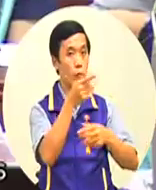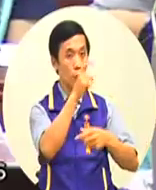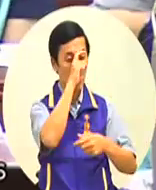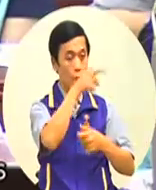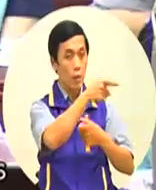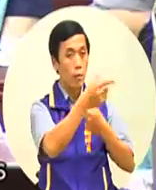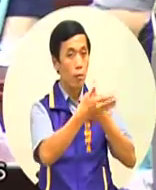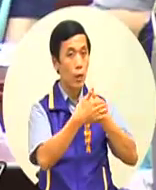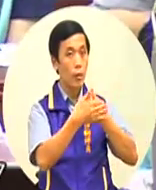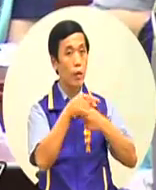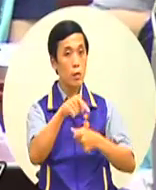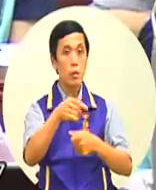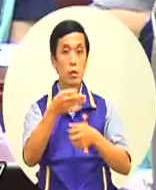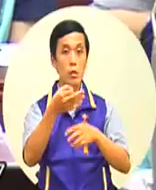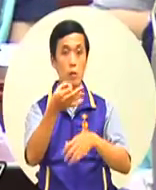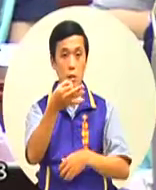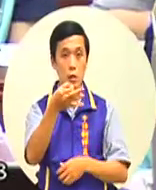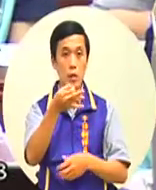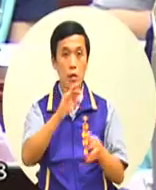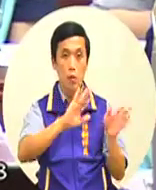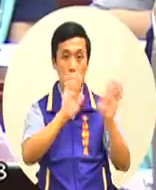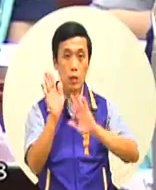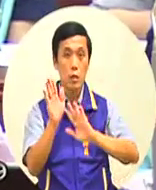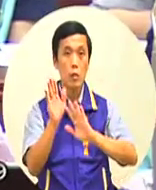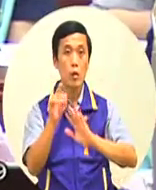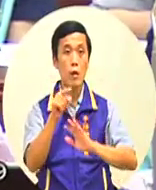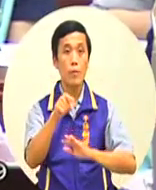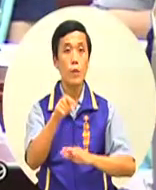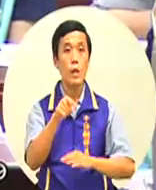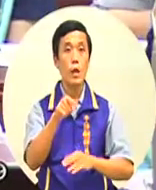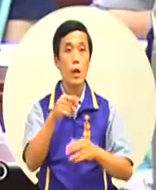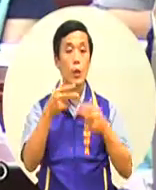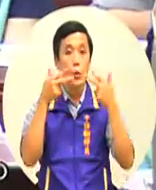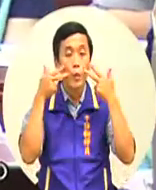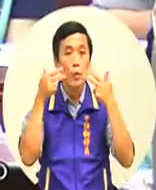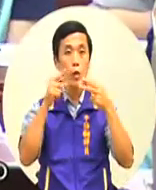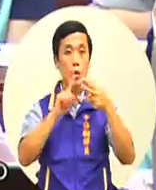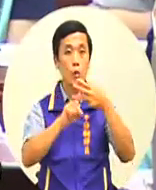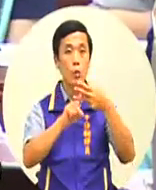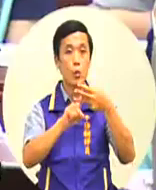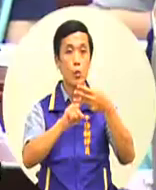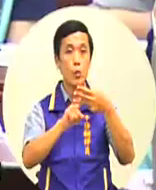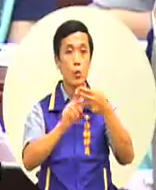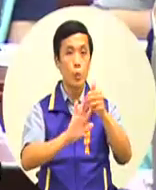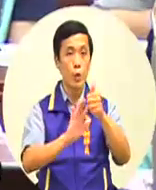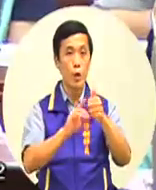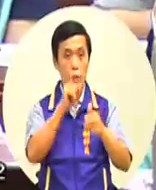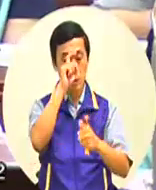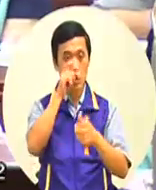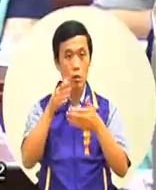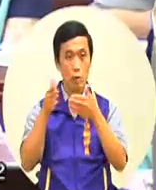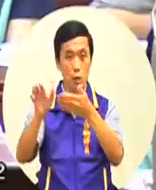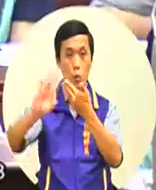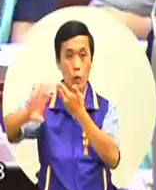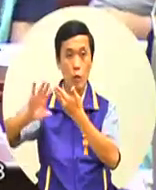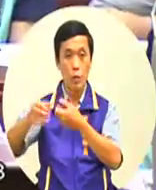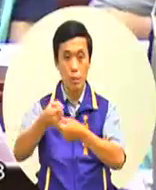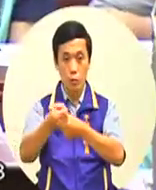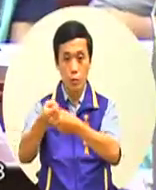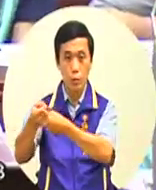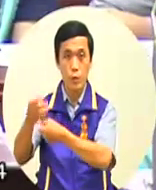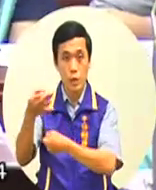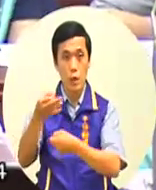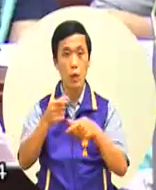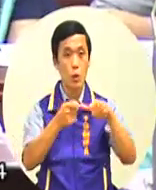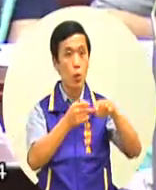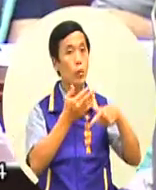经费的部分，府方现在目前是希望我们尽量跟外面争取经费进来，那我们公采这边